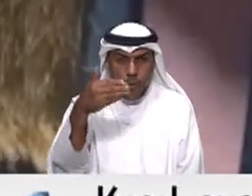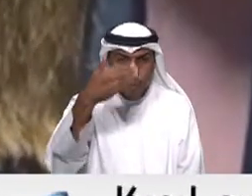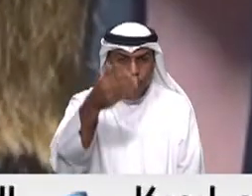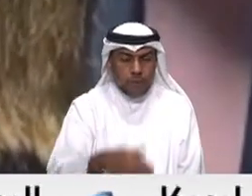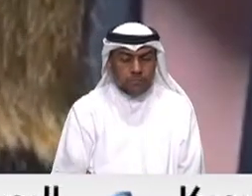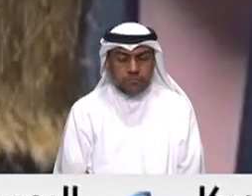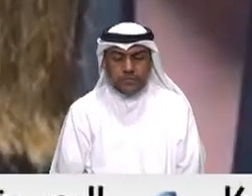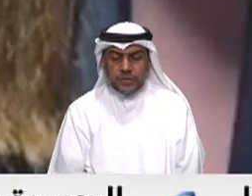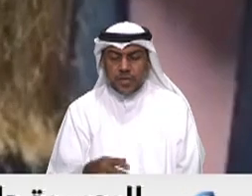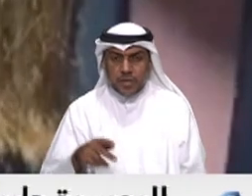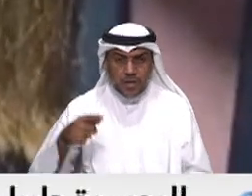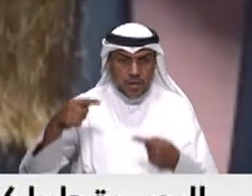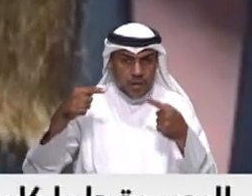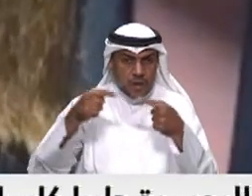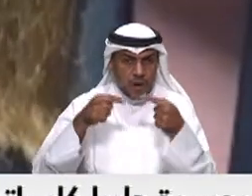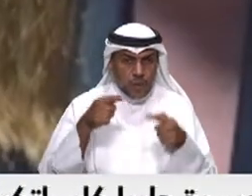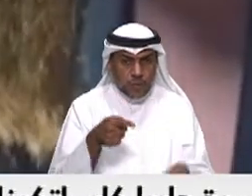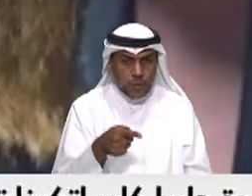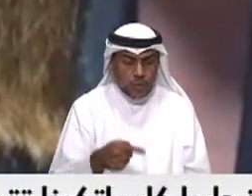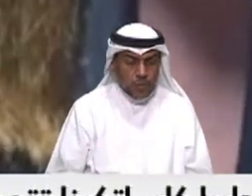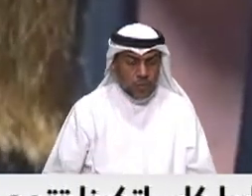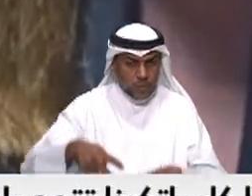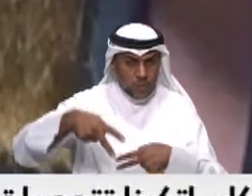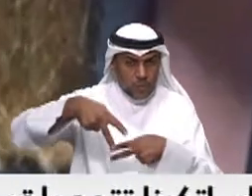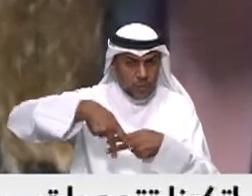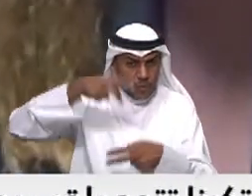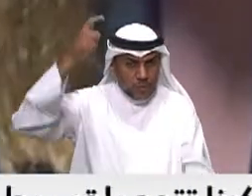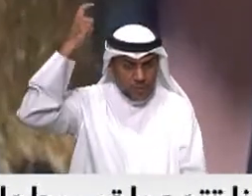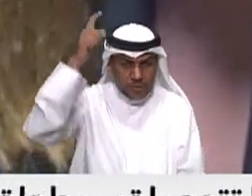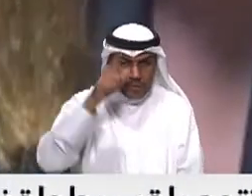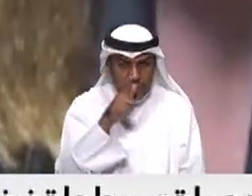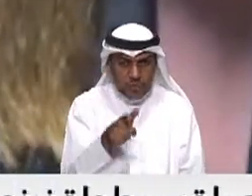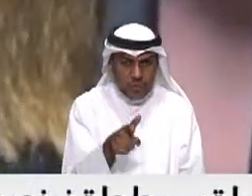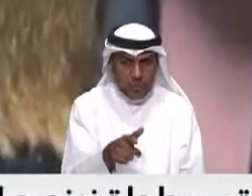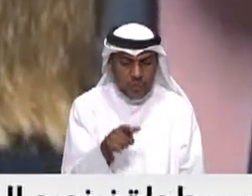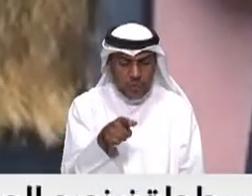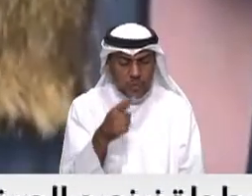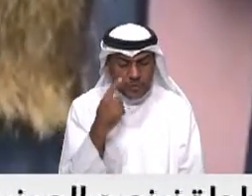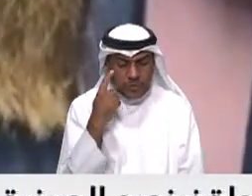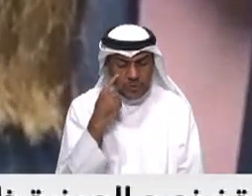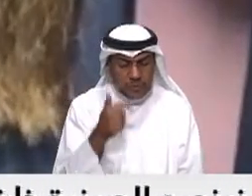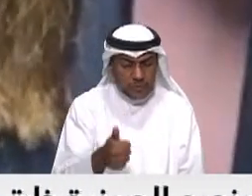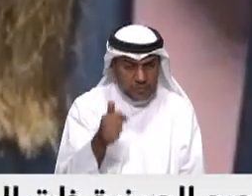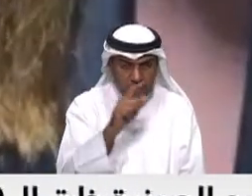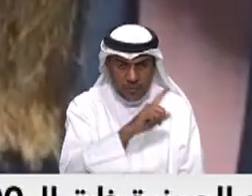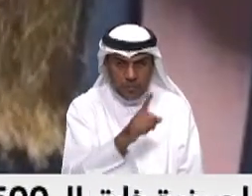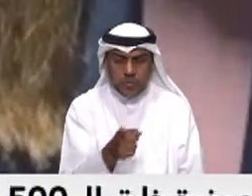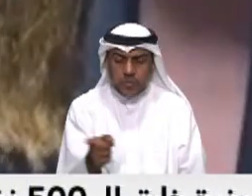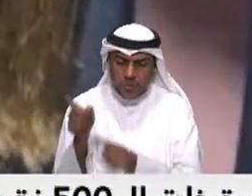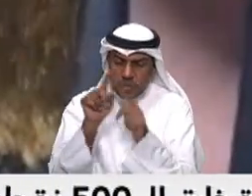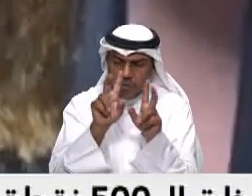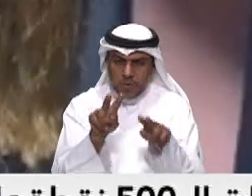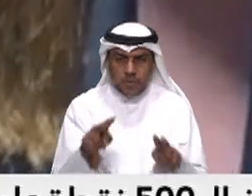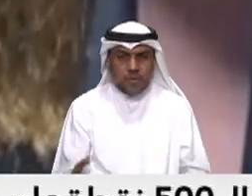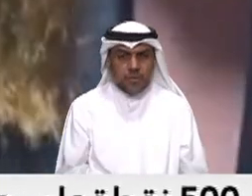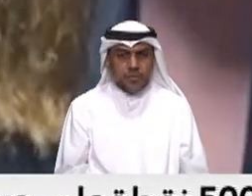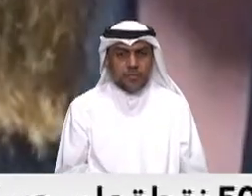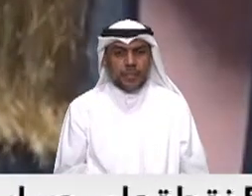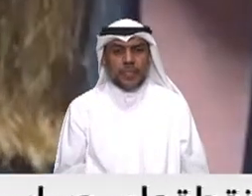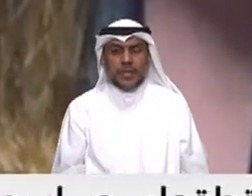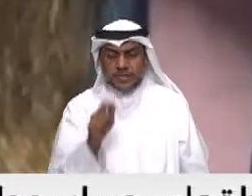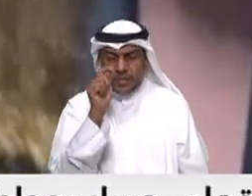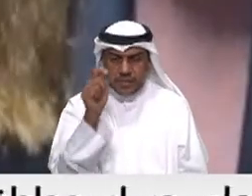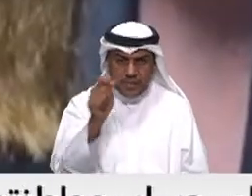العدو الإسرائيلي التوغل أكثر في عيت الشعب، ولم ينجح حتى اللحظة، وذلك هناك تركيز على بلدة